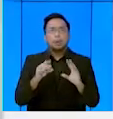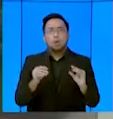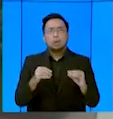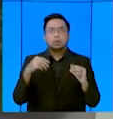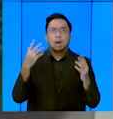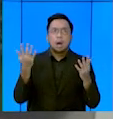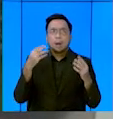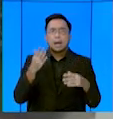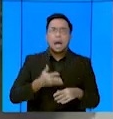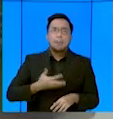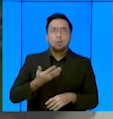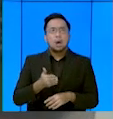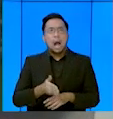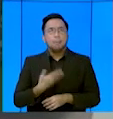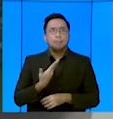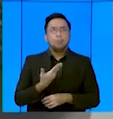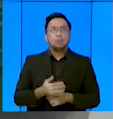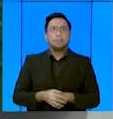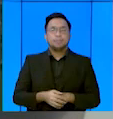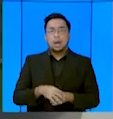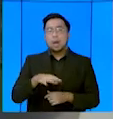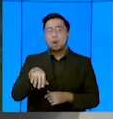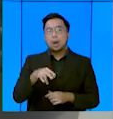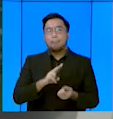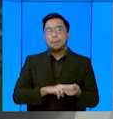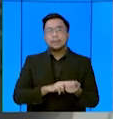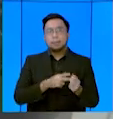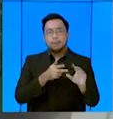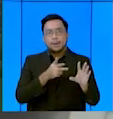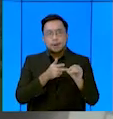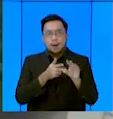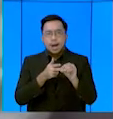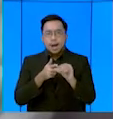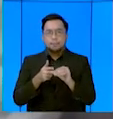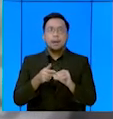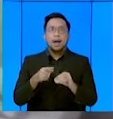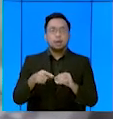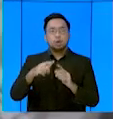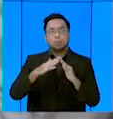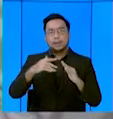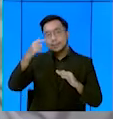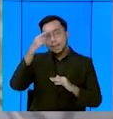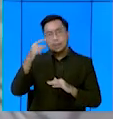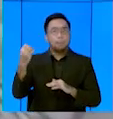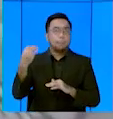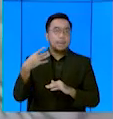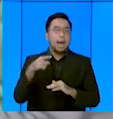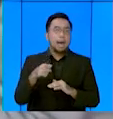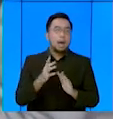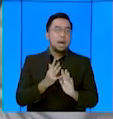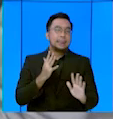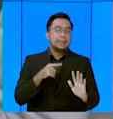emosi. Keributan ini bisa diredam keluarga pasien. Pihak rumah sakit menjelaskan habisnya nomor antrian karena setiap poli